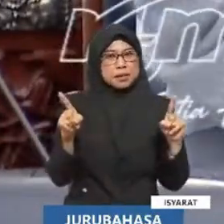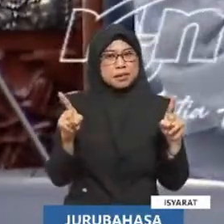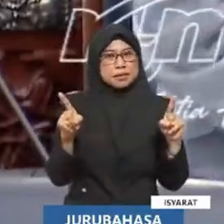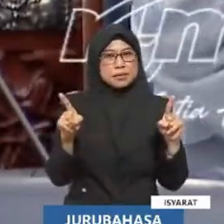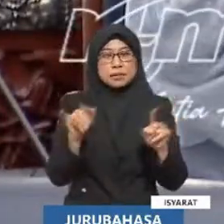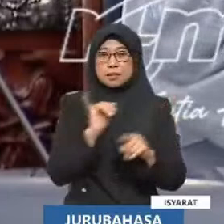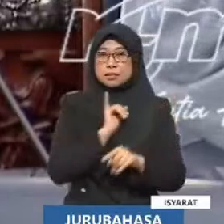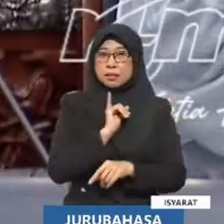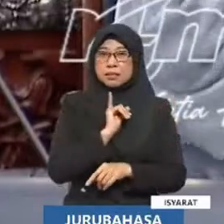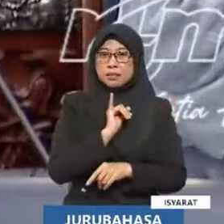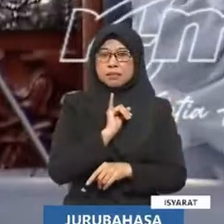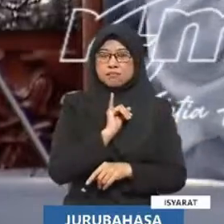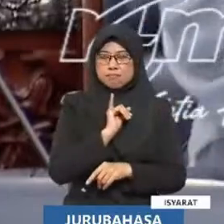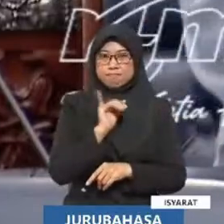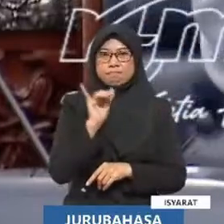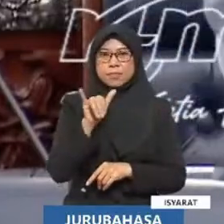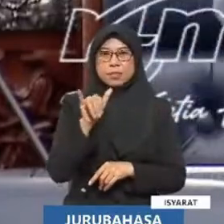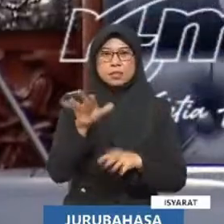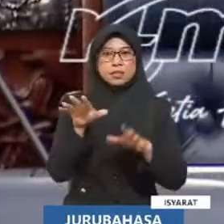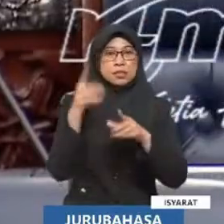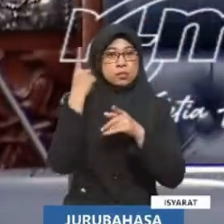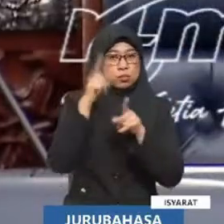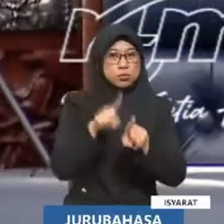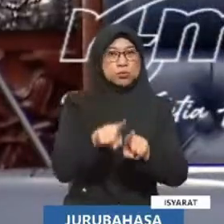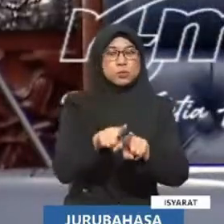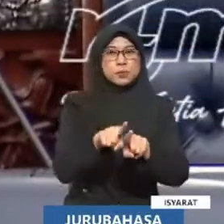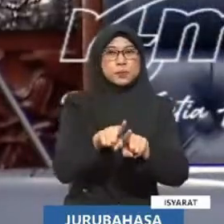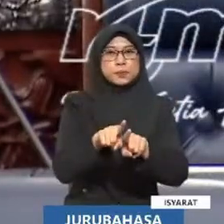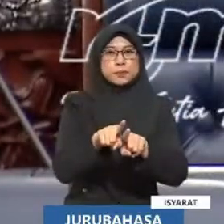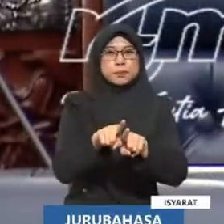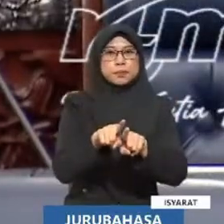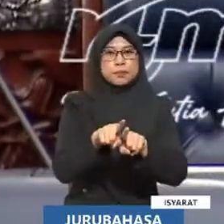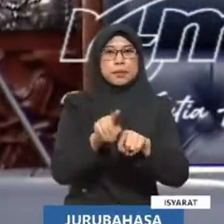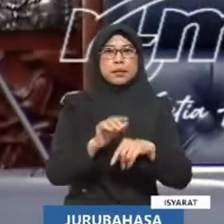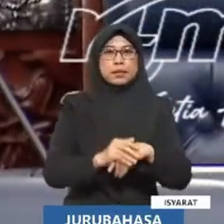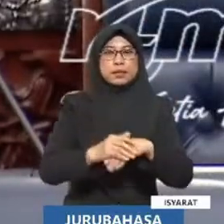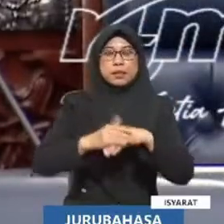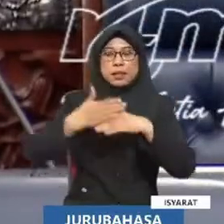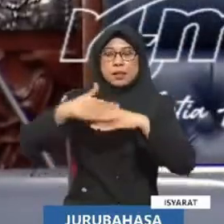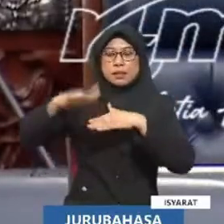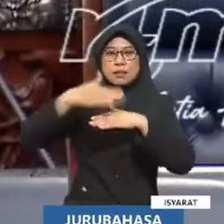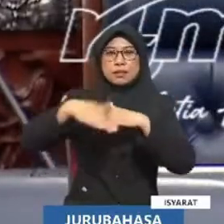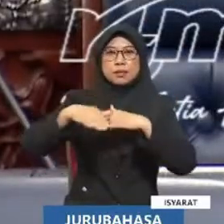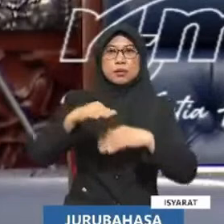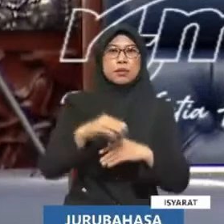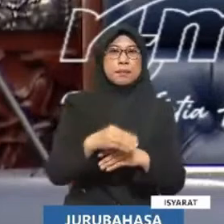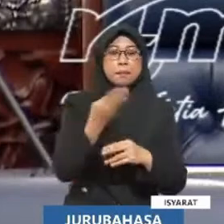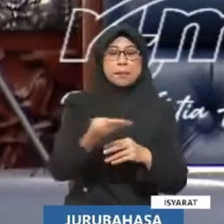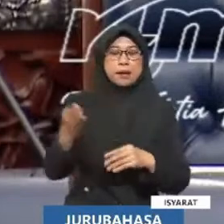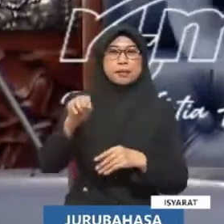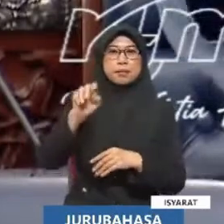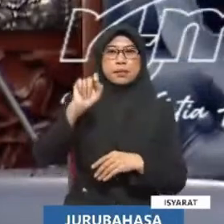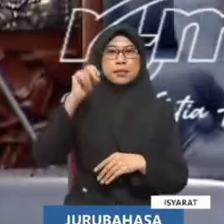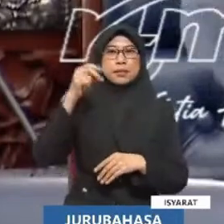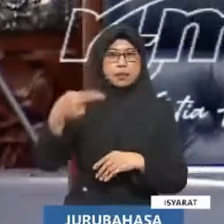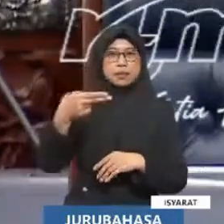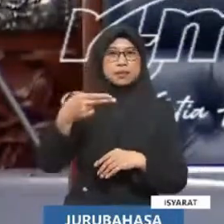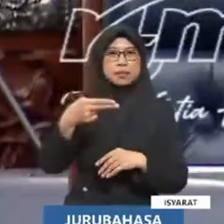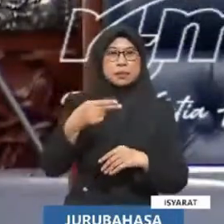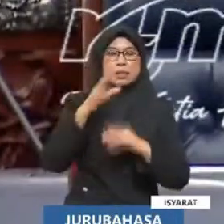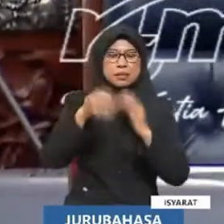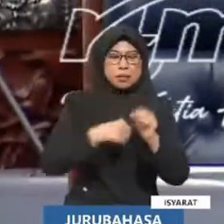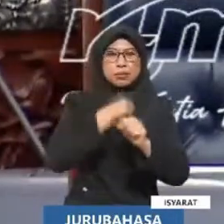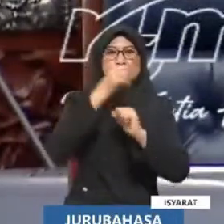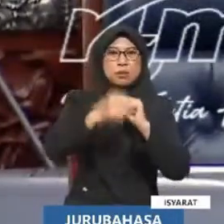demikian Saya tidak menafikan bahwa supply of a Woman tidur dari tahun ketahun menurun